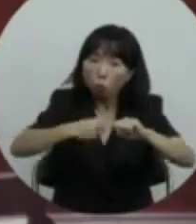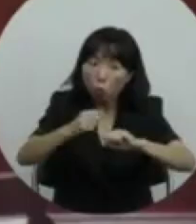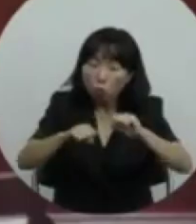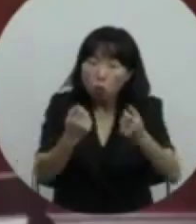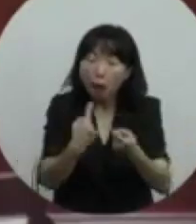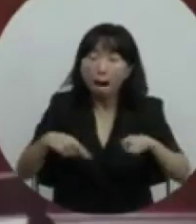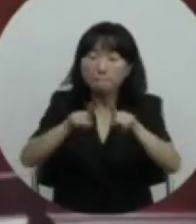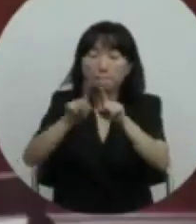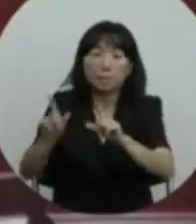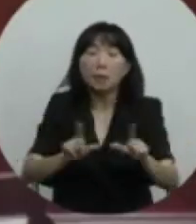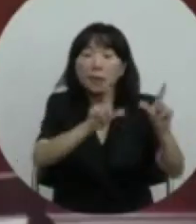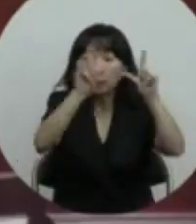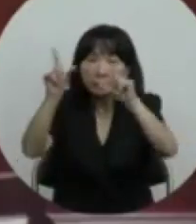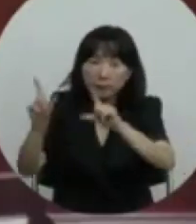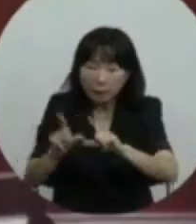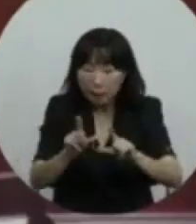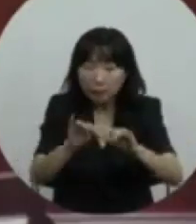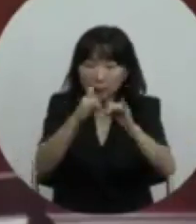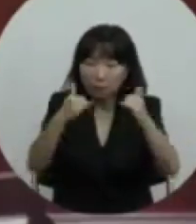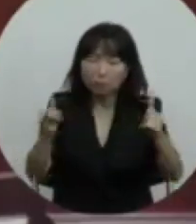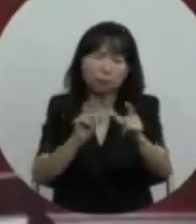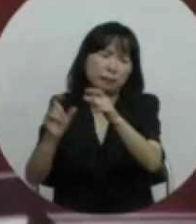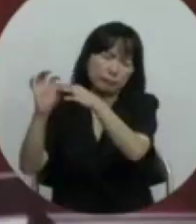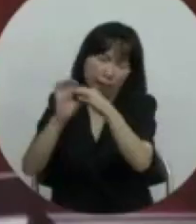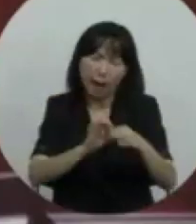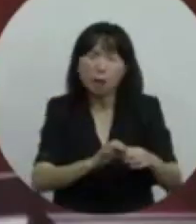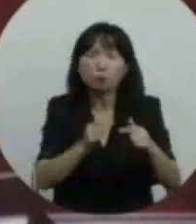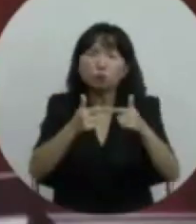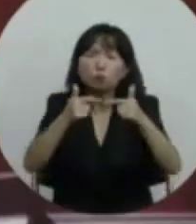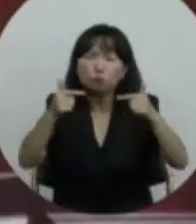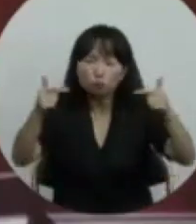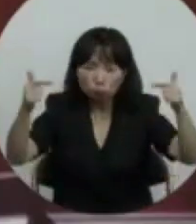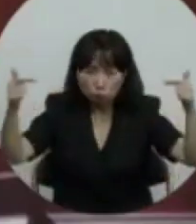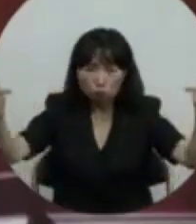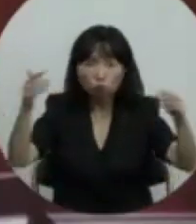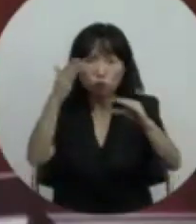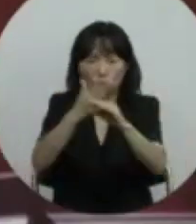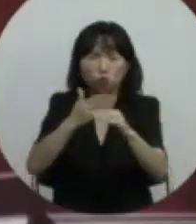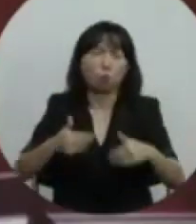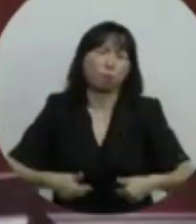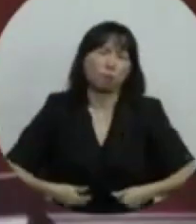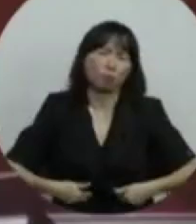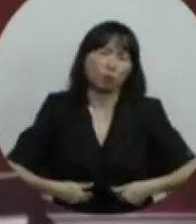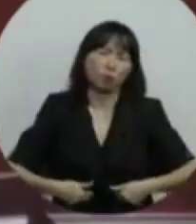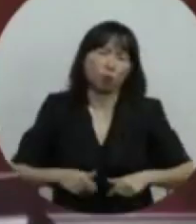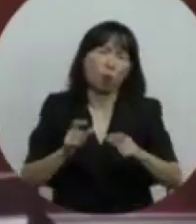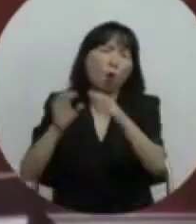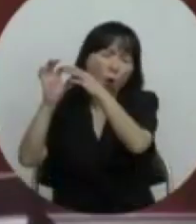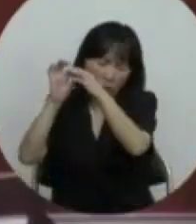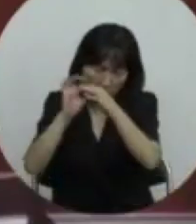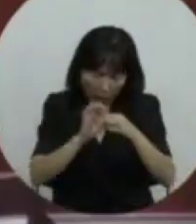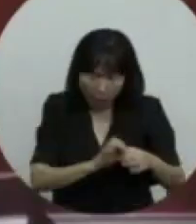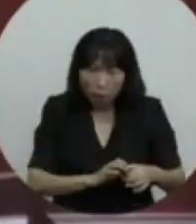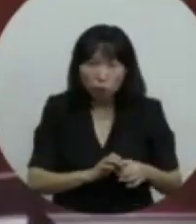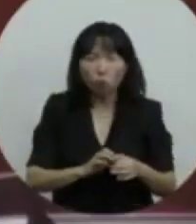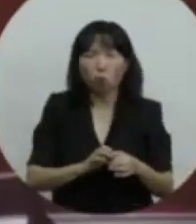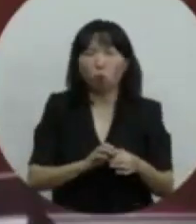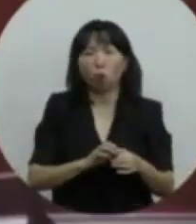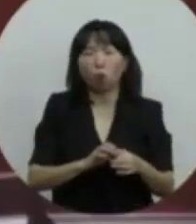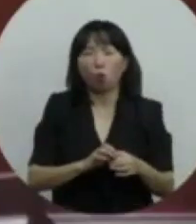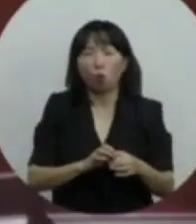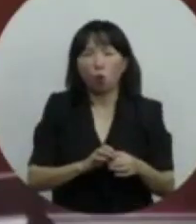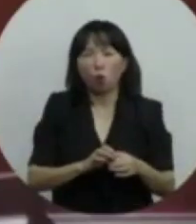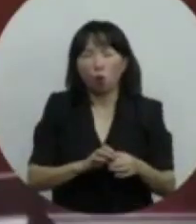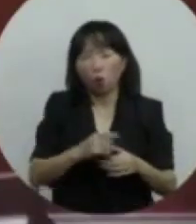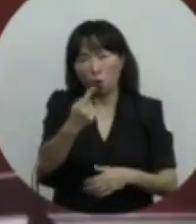수가 계속해서 증가하고 있으며 동시에 기피 시설의 필요성도 함께 대두되고 있는 것이